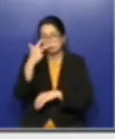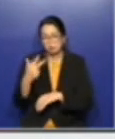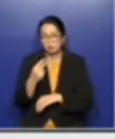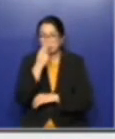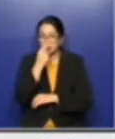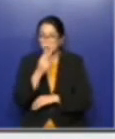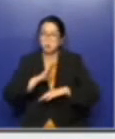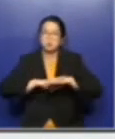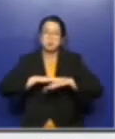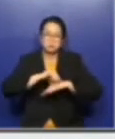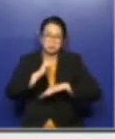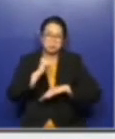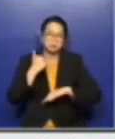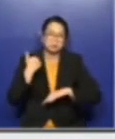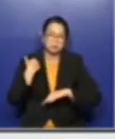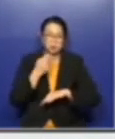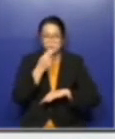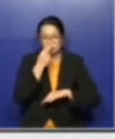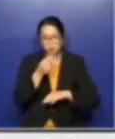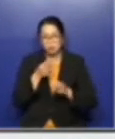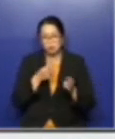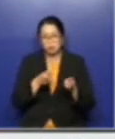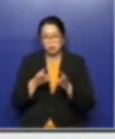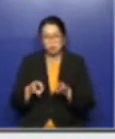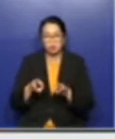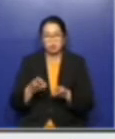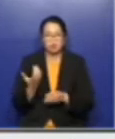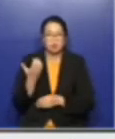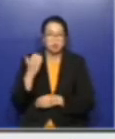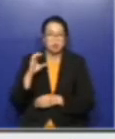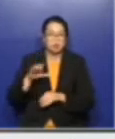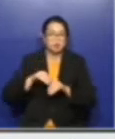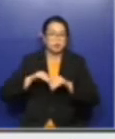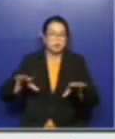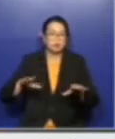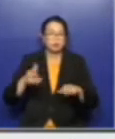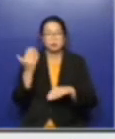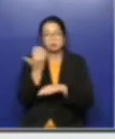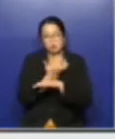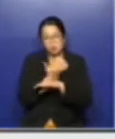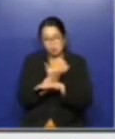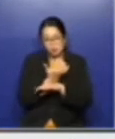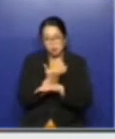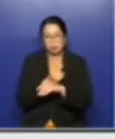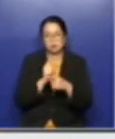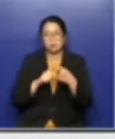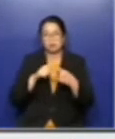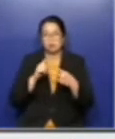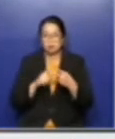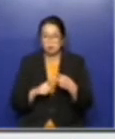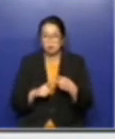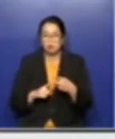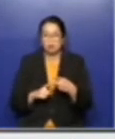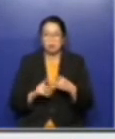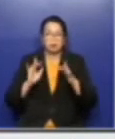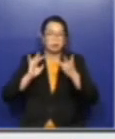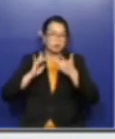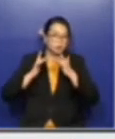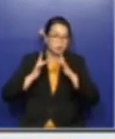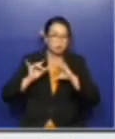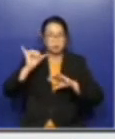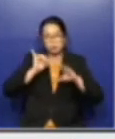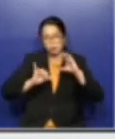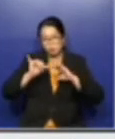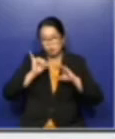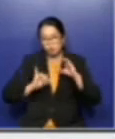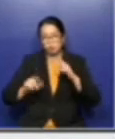ออาชีพทั้งช่องทางการออกอากาศทางโทรทัศน์ออนแอร์ออนไลน์และ